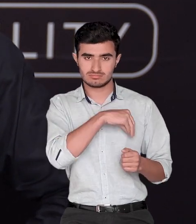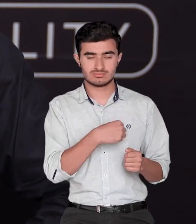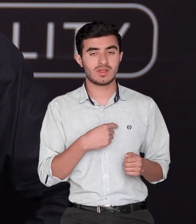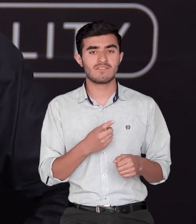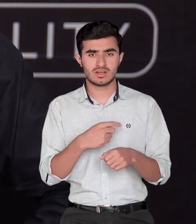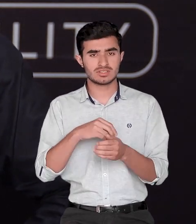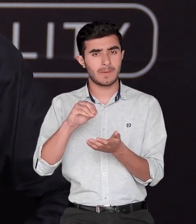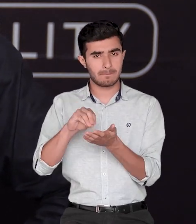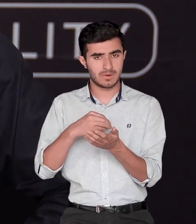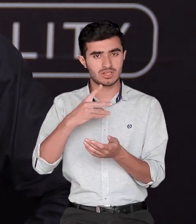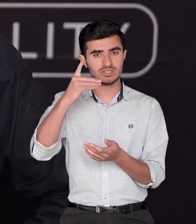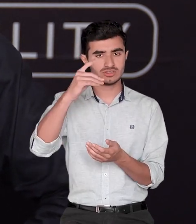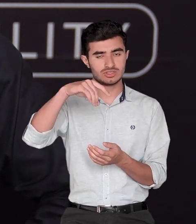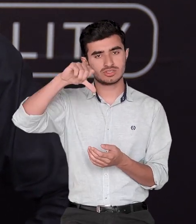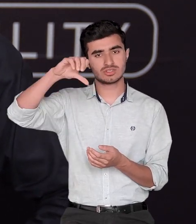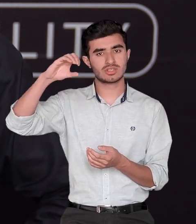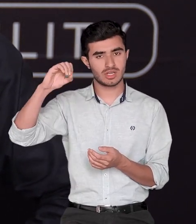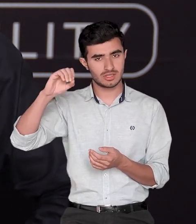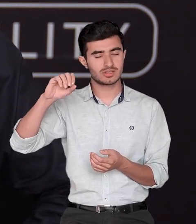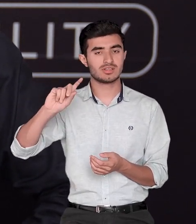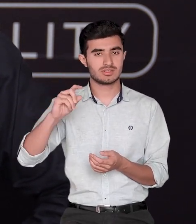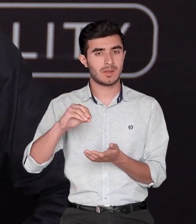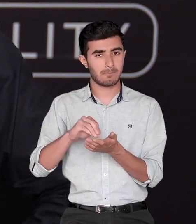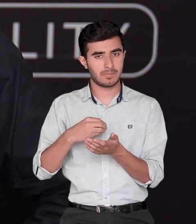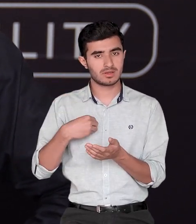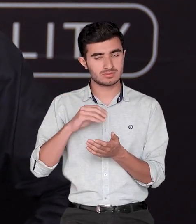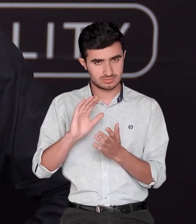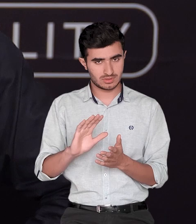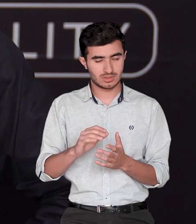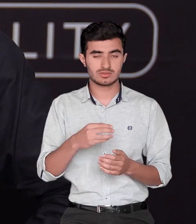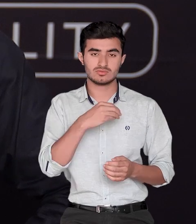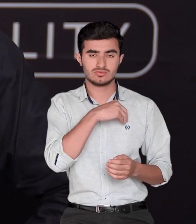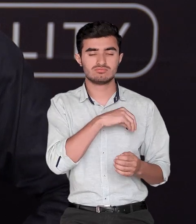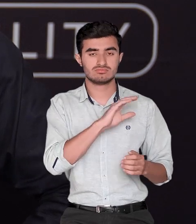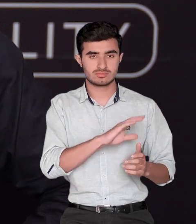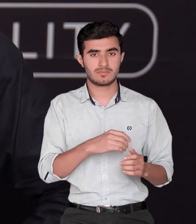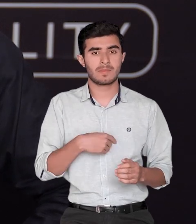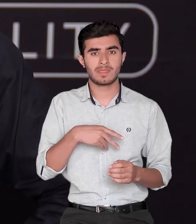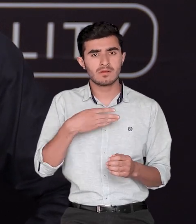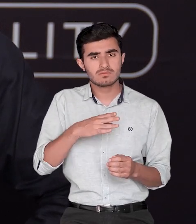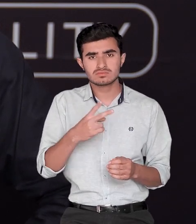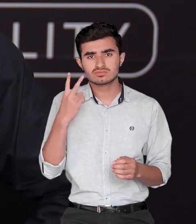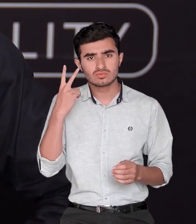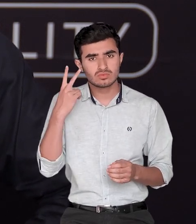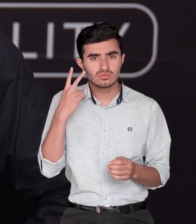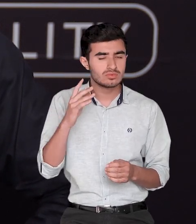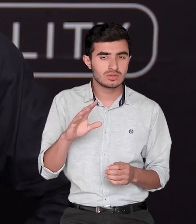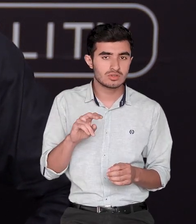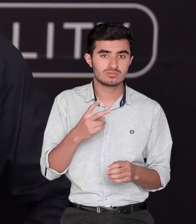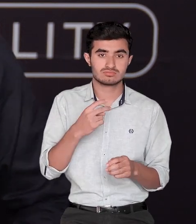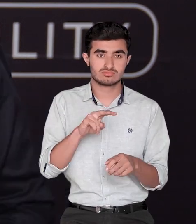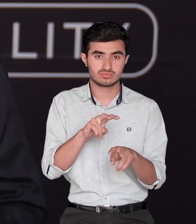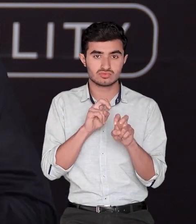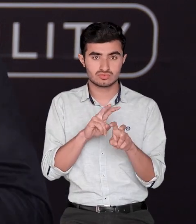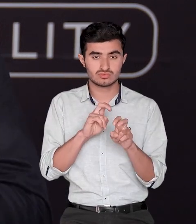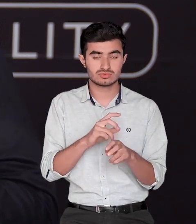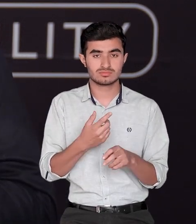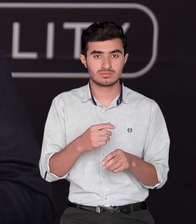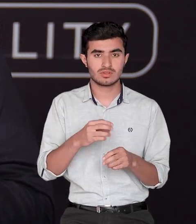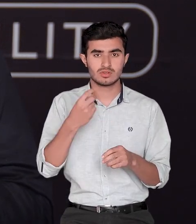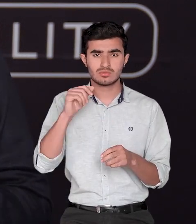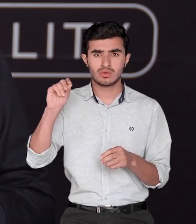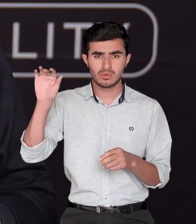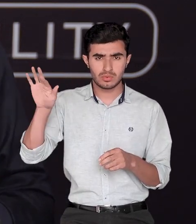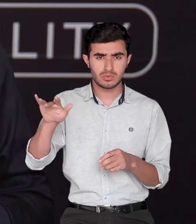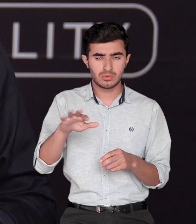D90 नाइकॉन फर्स्ट टाइम लिया था और मैंने अभी उसको यूज़ भी नहीं किया था एज़ सच। तो जब मैं वहाँ ग्राउंड में पहुँचा तो